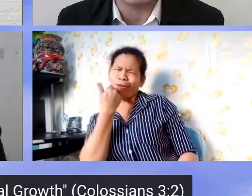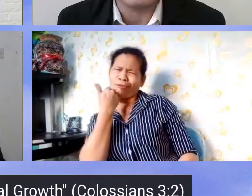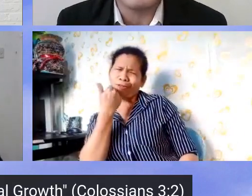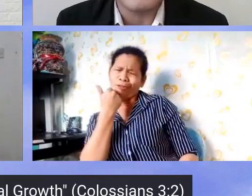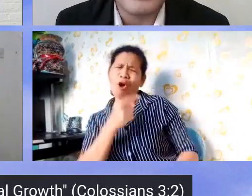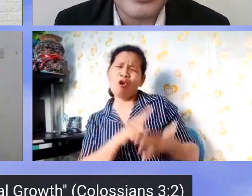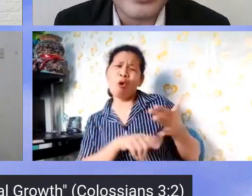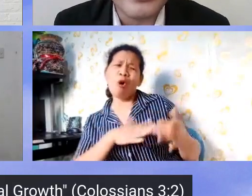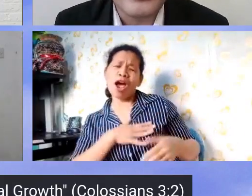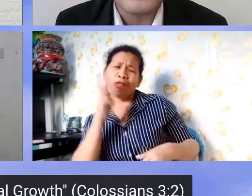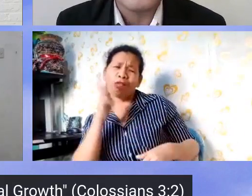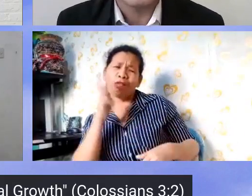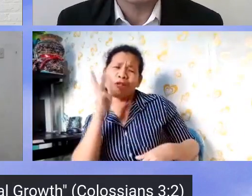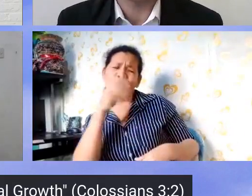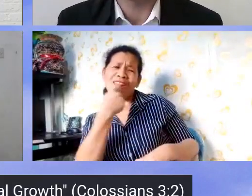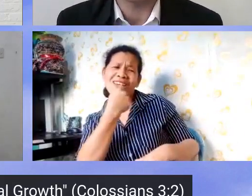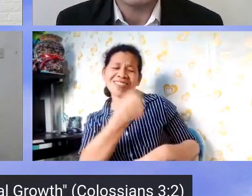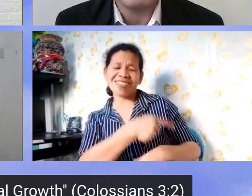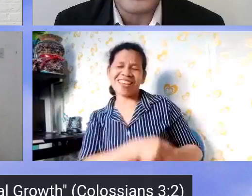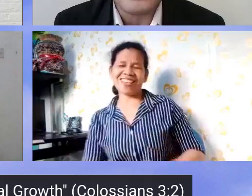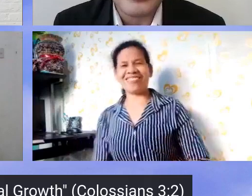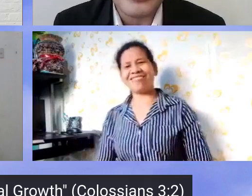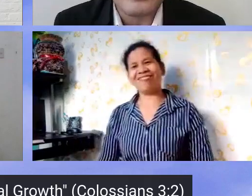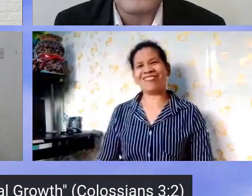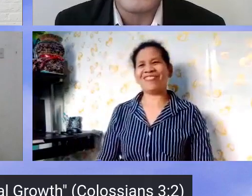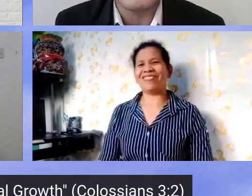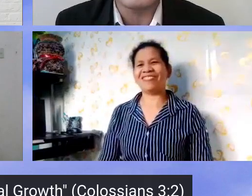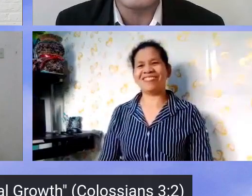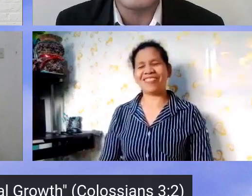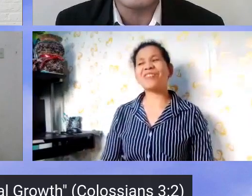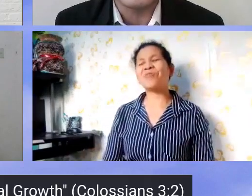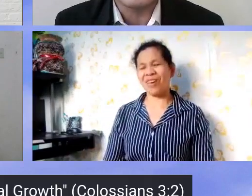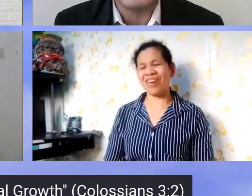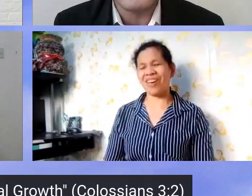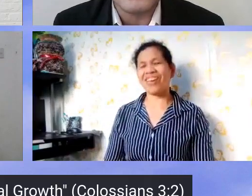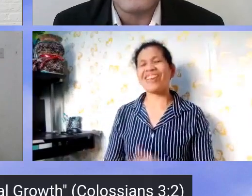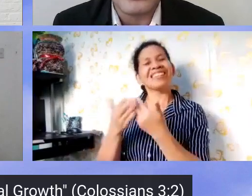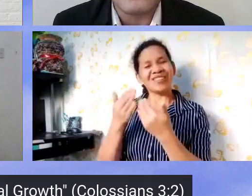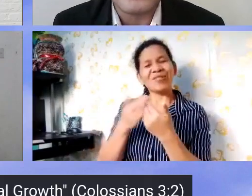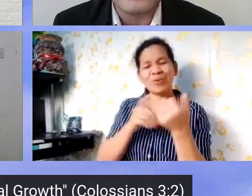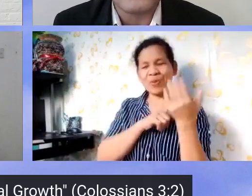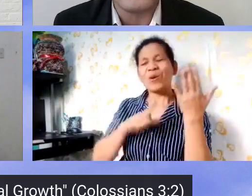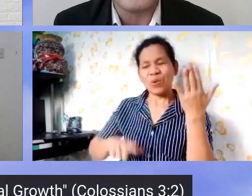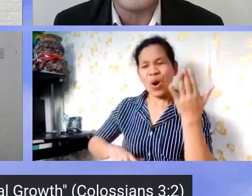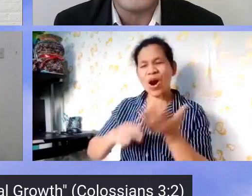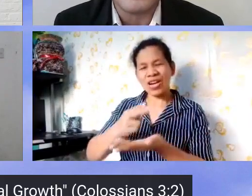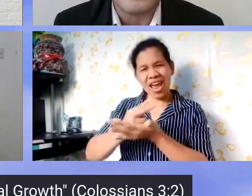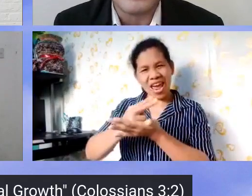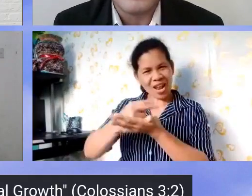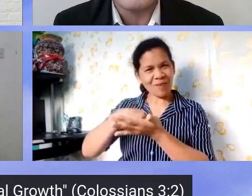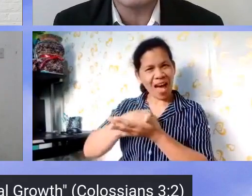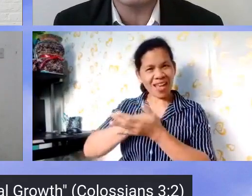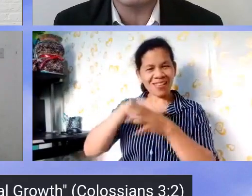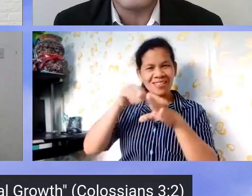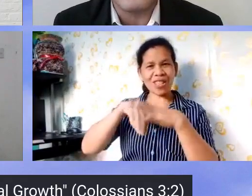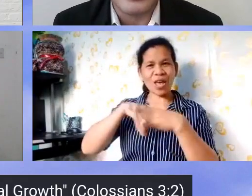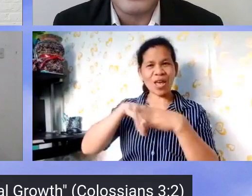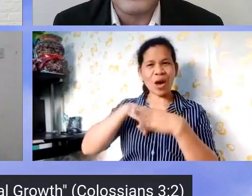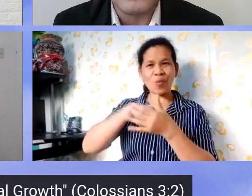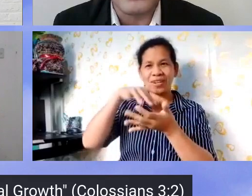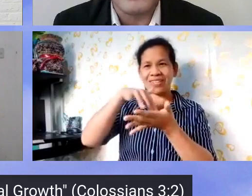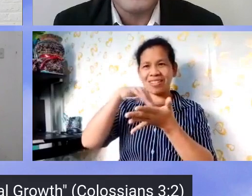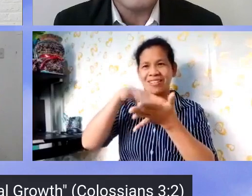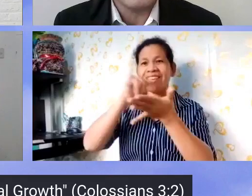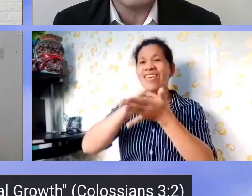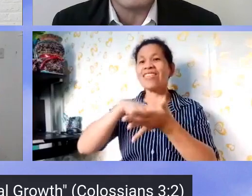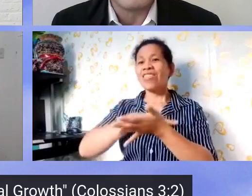aking sasabihin? Ay di kayo napakadali, Panginoon. Tulungan mo kami sa aming pag-aaral na maunawaan